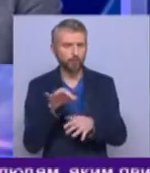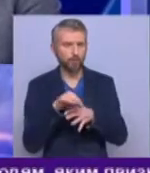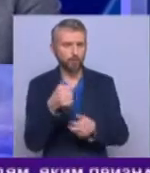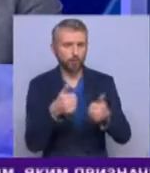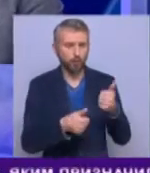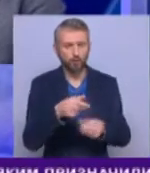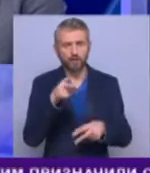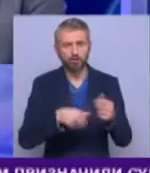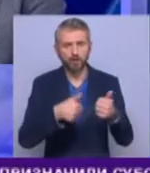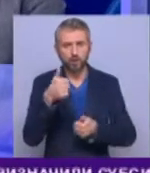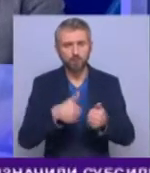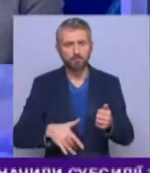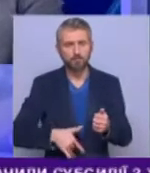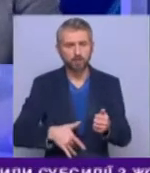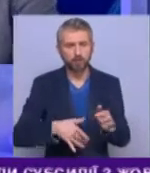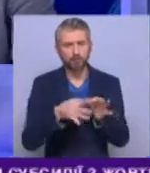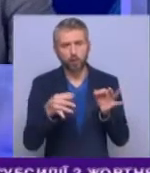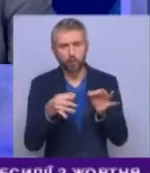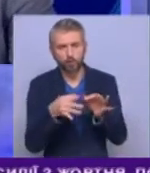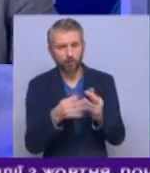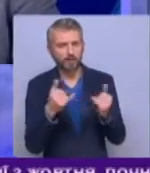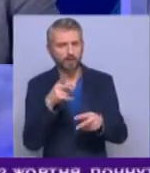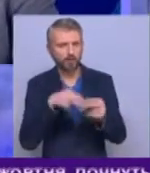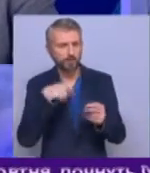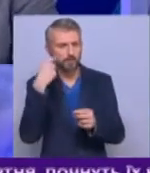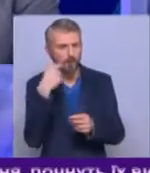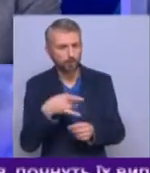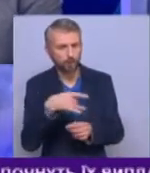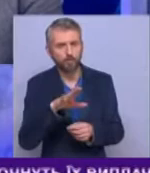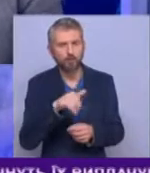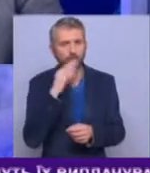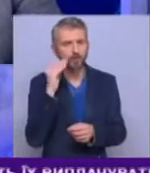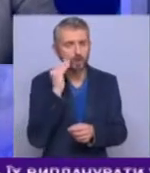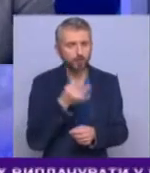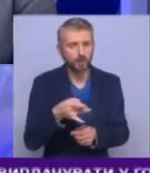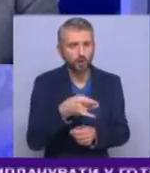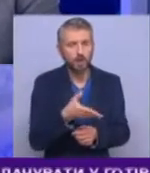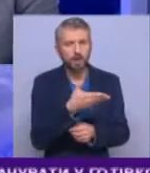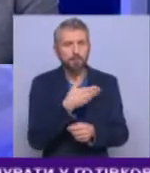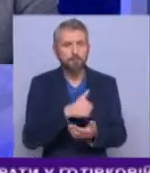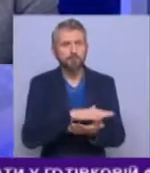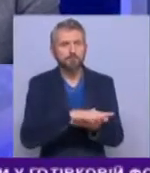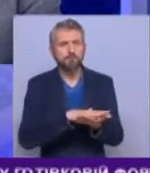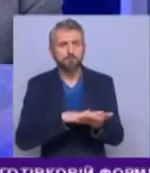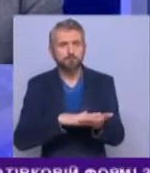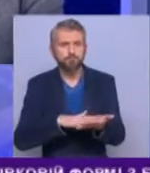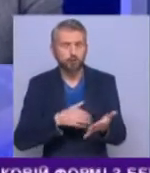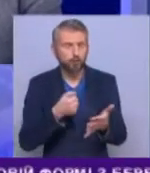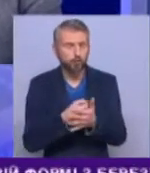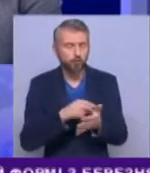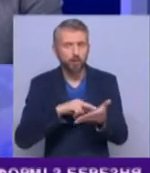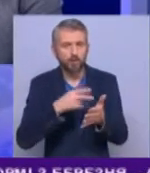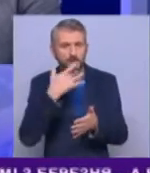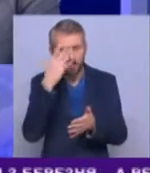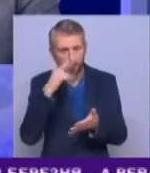конкурси, вже закінчений конкурс в Печерському, Солом'янському, зараз закінчується в Дарницькому районі, потім в Шевченківському районі. Ми плануємо максимум там до літа закінчити